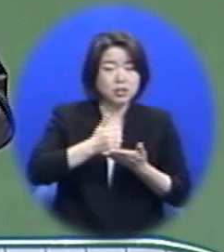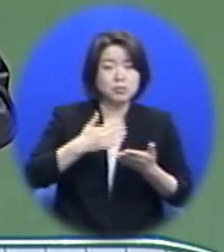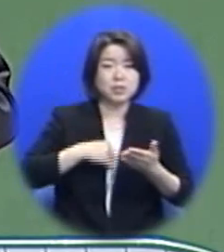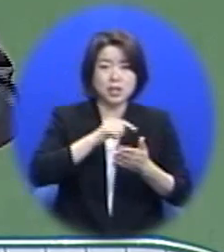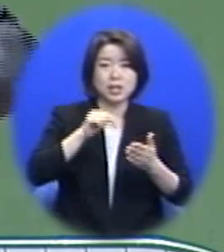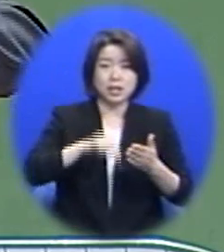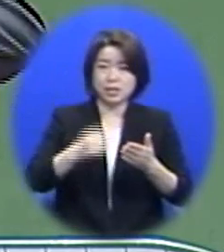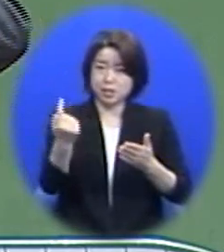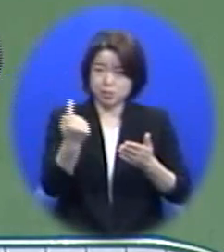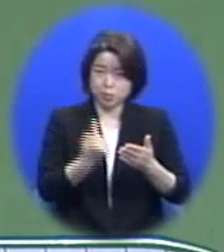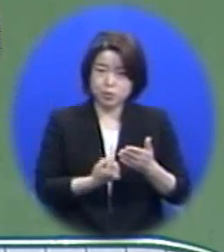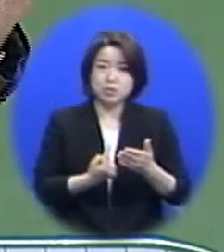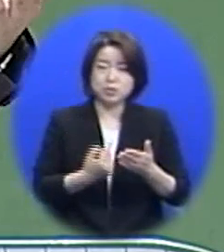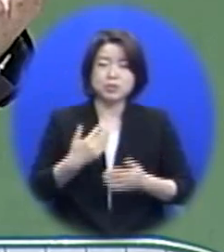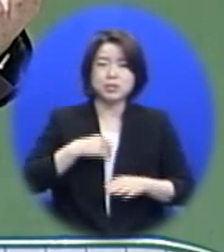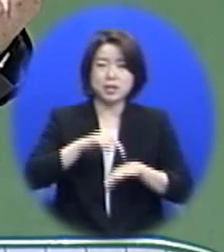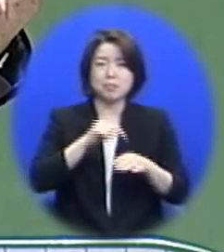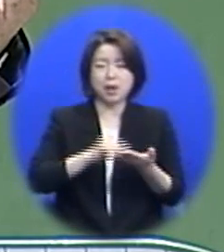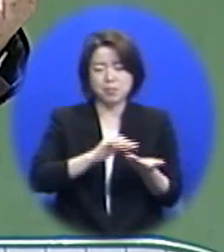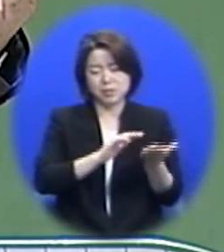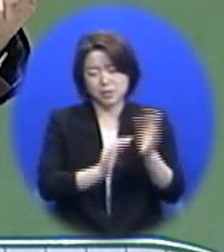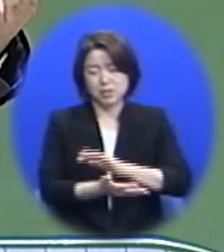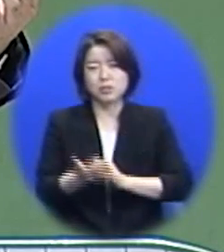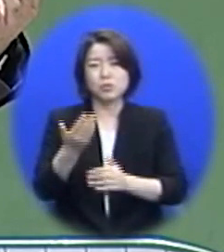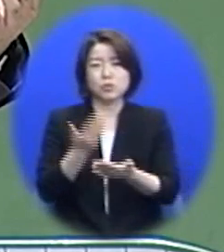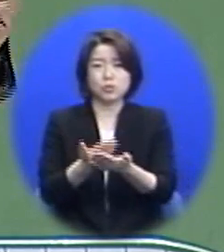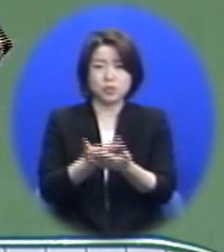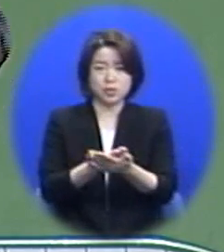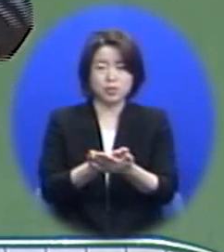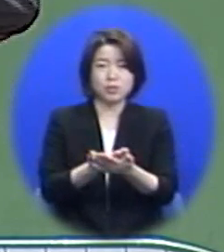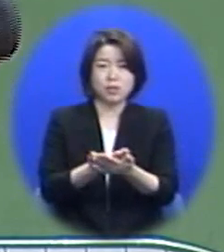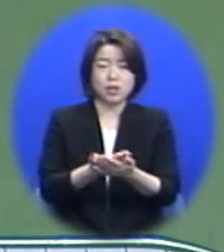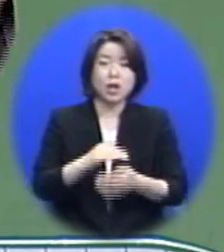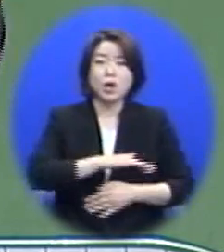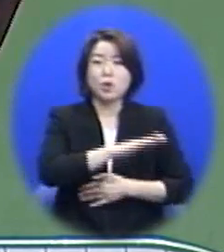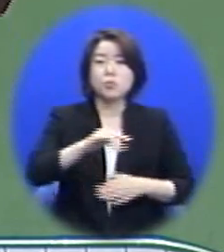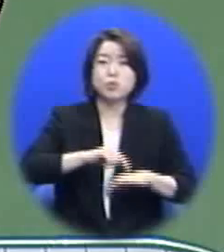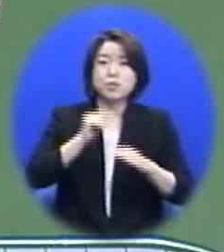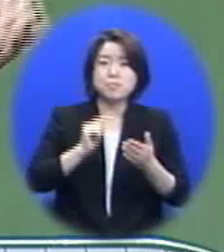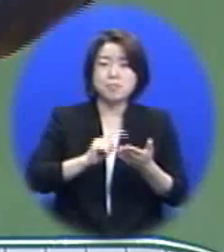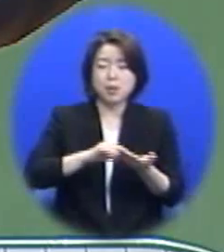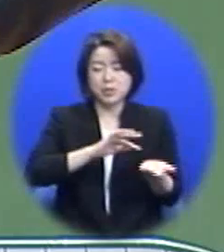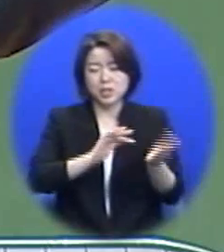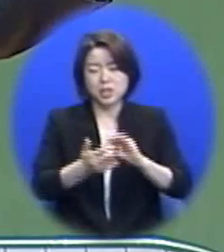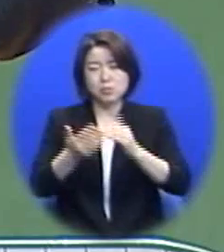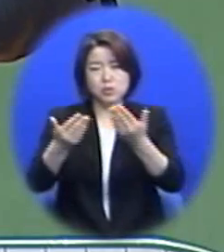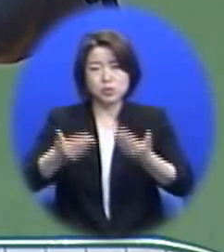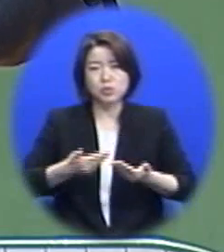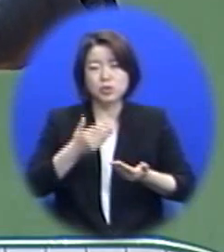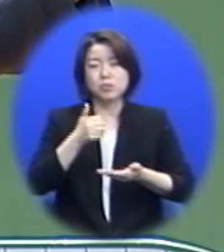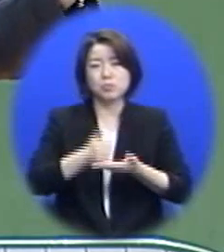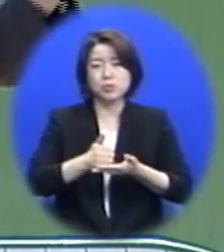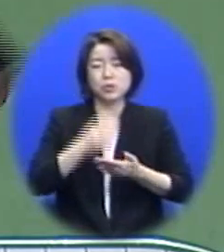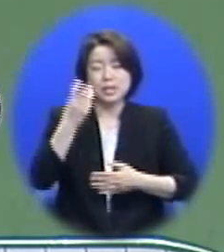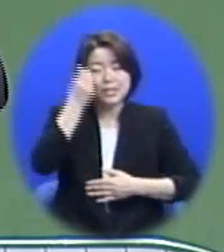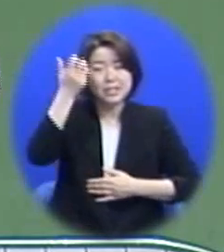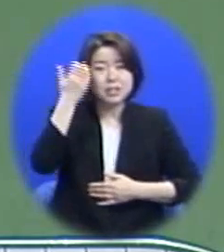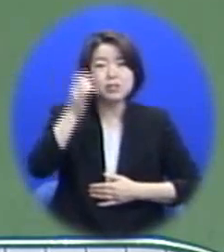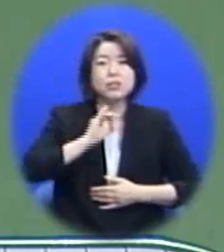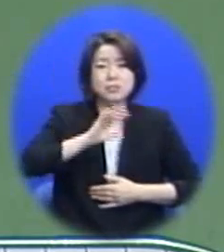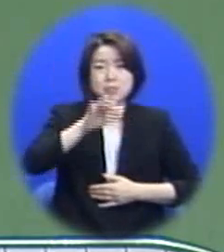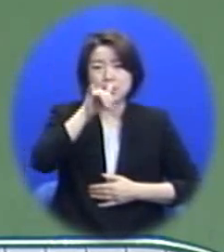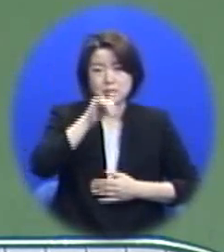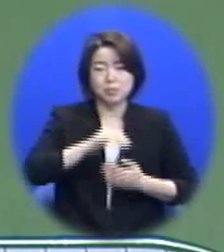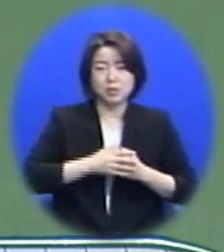오셔서 제 마음을 뒤집어 주세요 우리 마음을 뒤집으면 성령님 밖에 없습니다 우리가